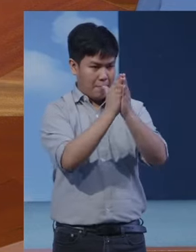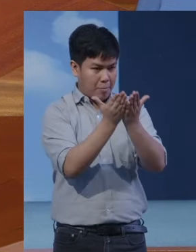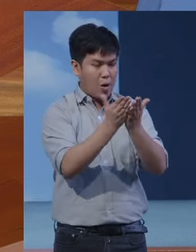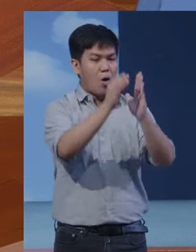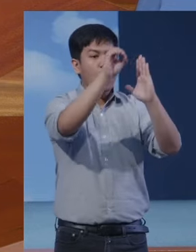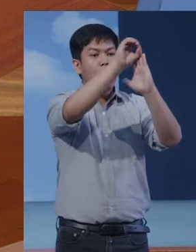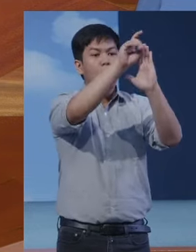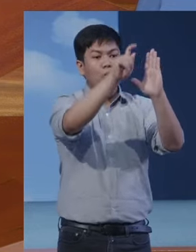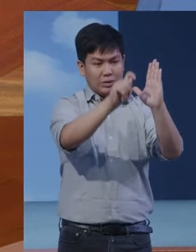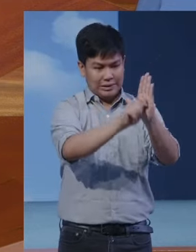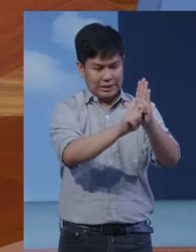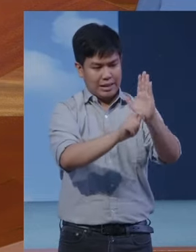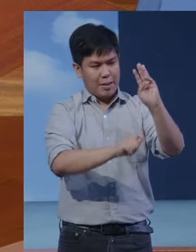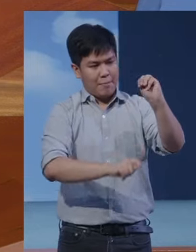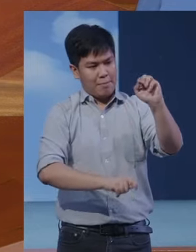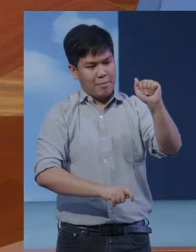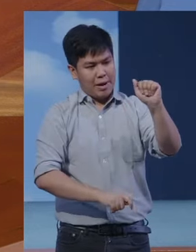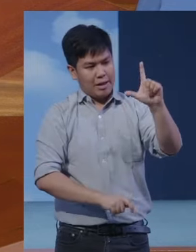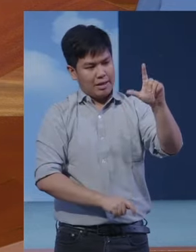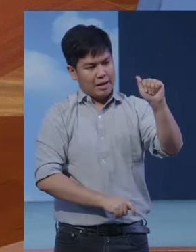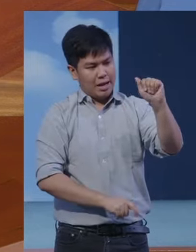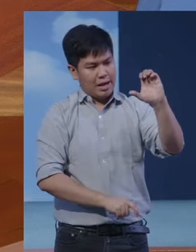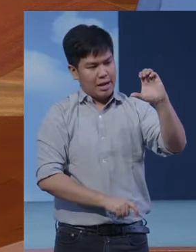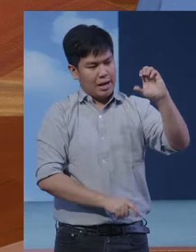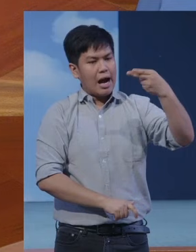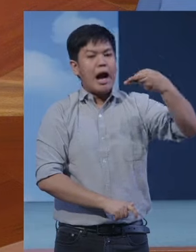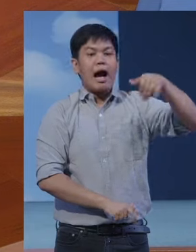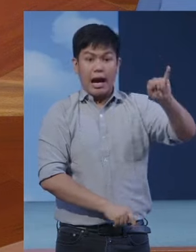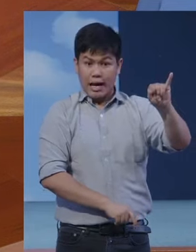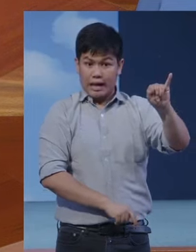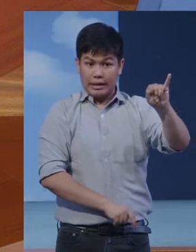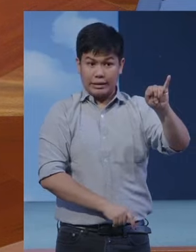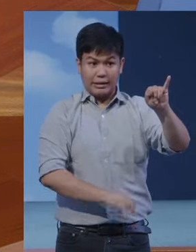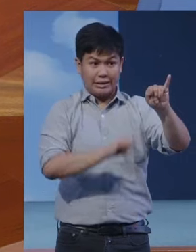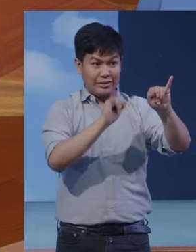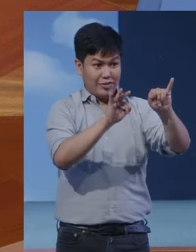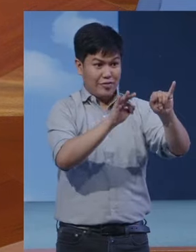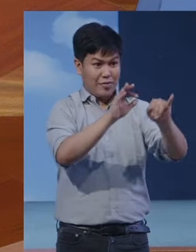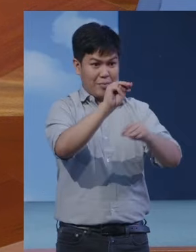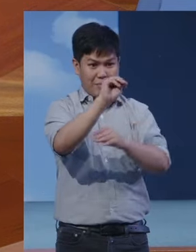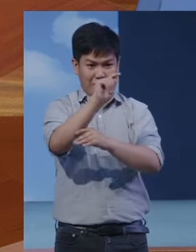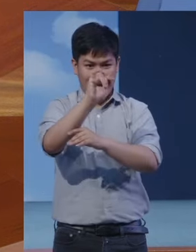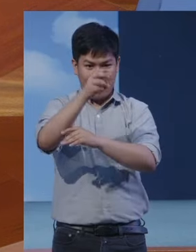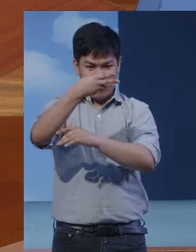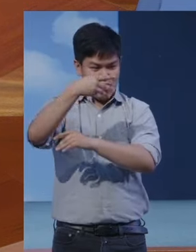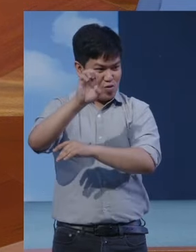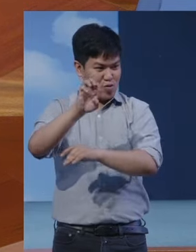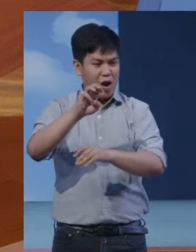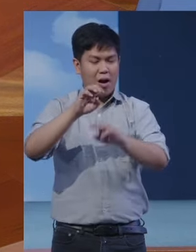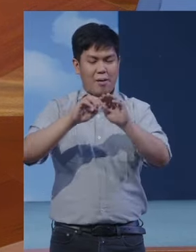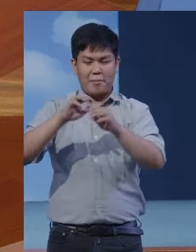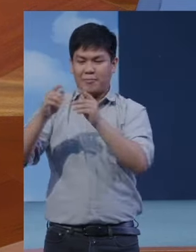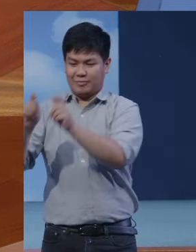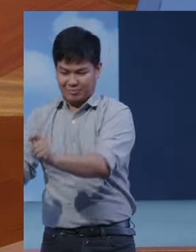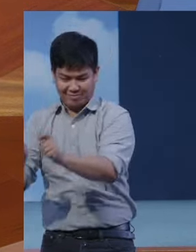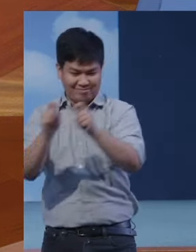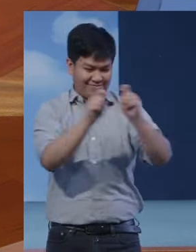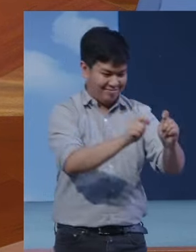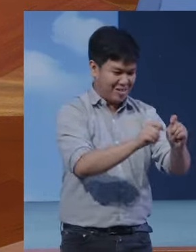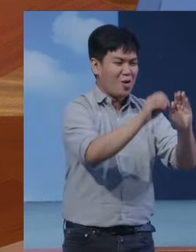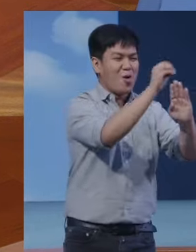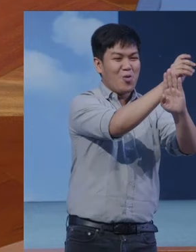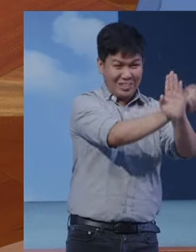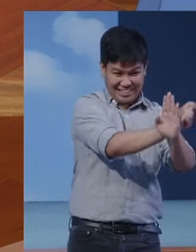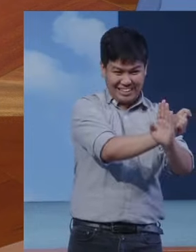Testament malaka So kung kayo'y nasa Matthew Pumunta lang kayo doon sa division ng